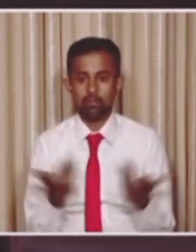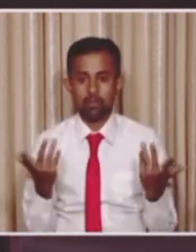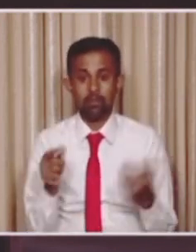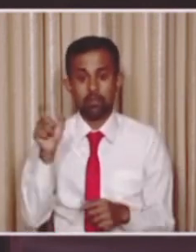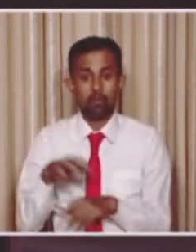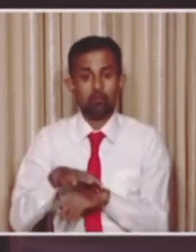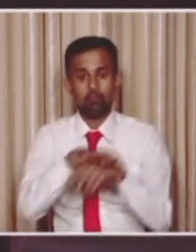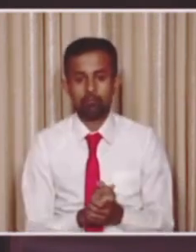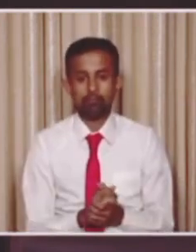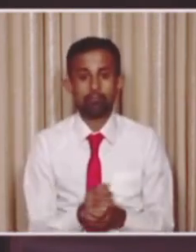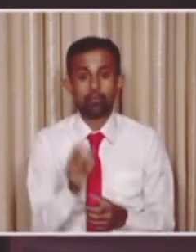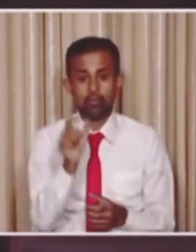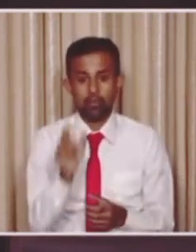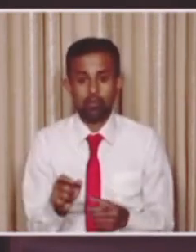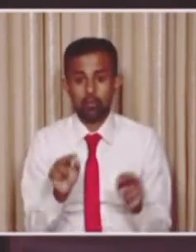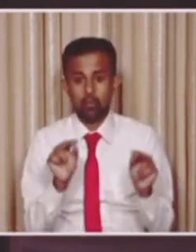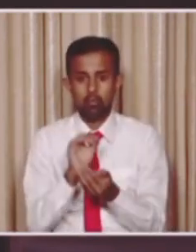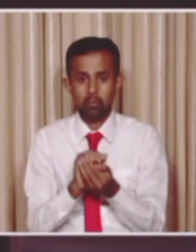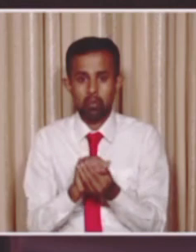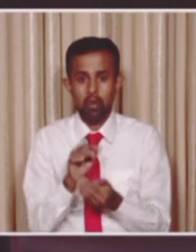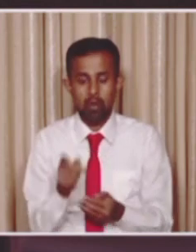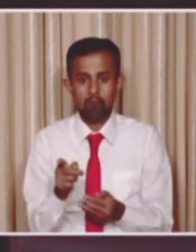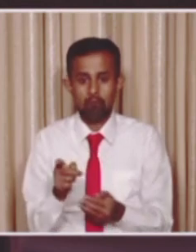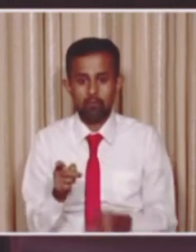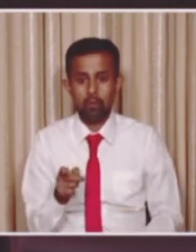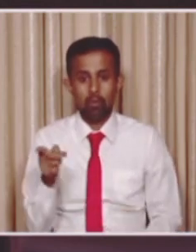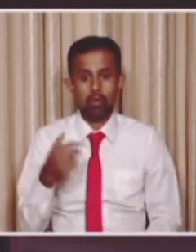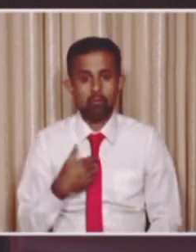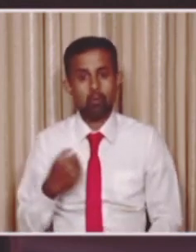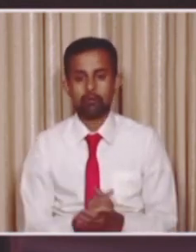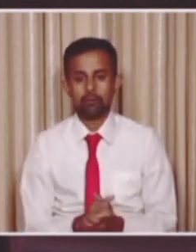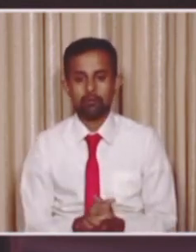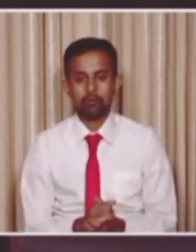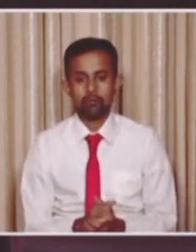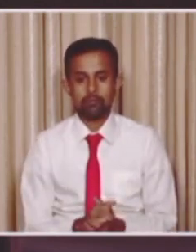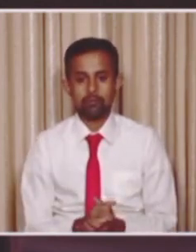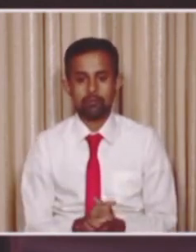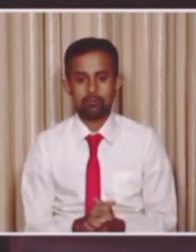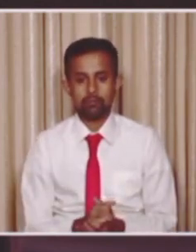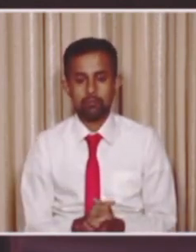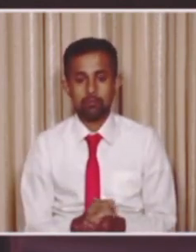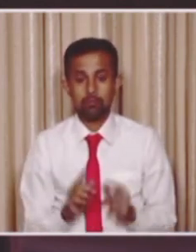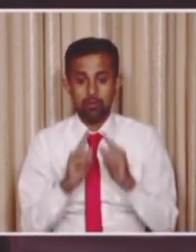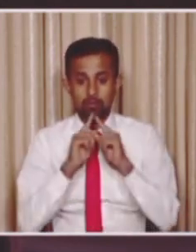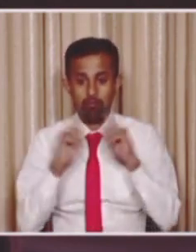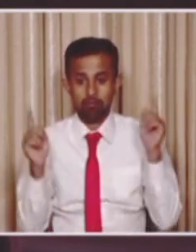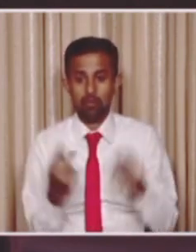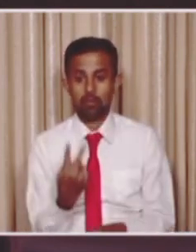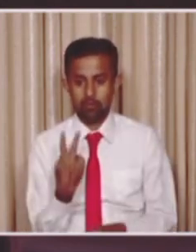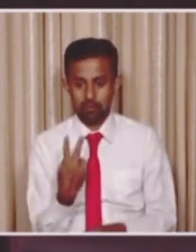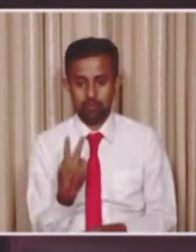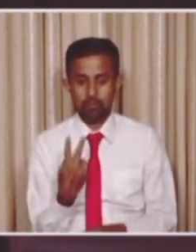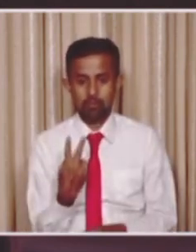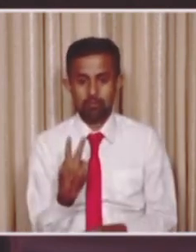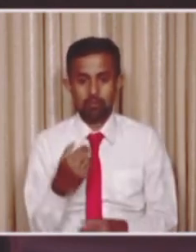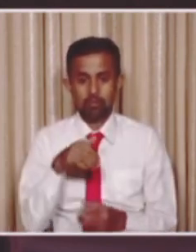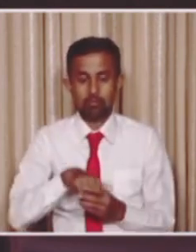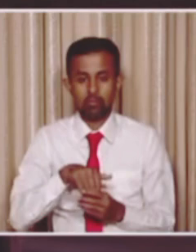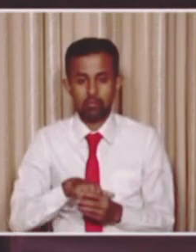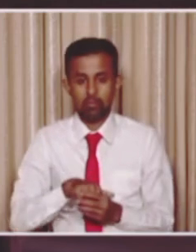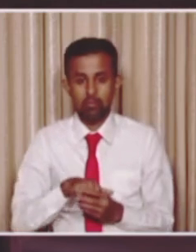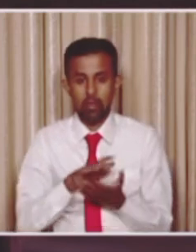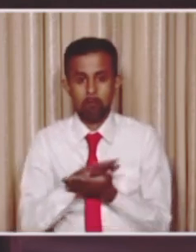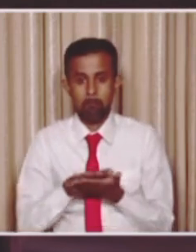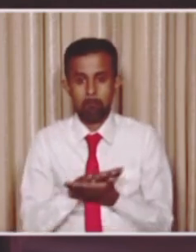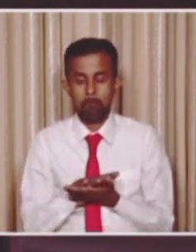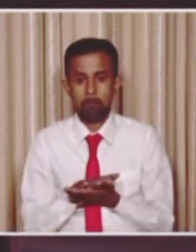එයාව ගෙනියනවා වෙන තැනකට පටිගත කිරීමක් තියෙනවා ඕකට මම ගහලා දානවා කියලා. එතකොට මේ ප්‍රකාශ දෙක තුල